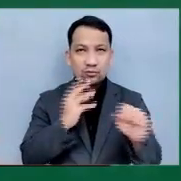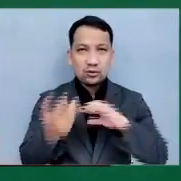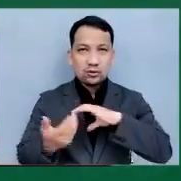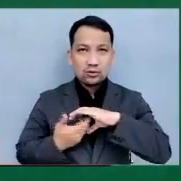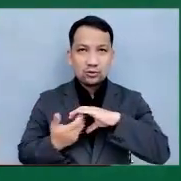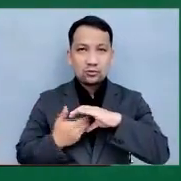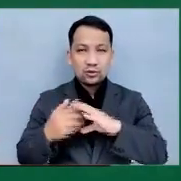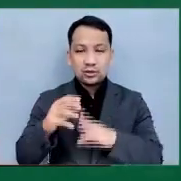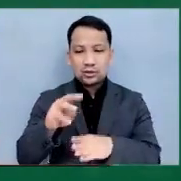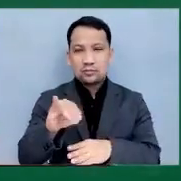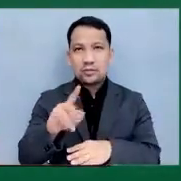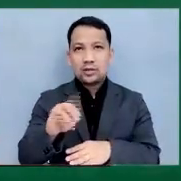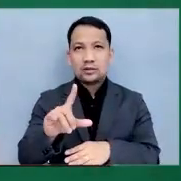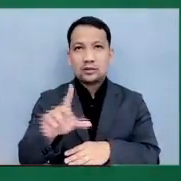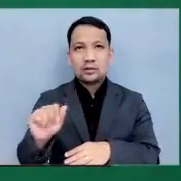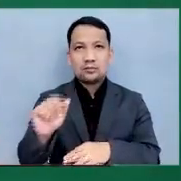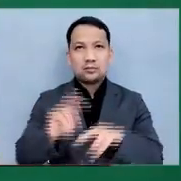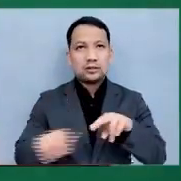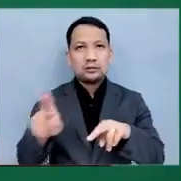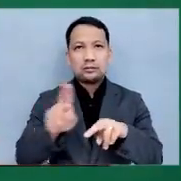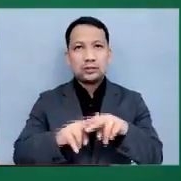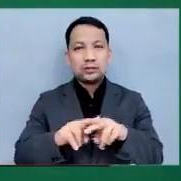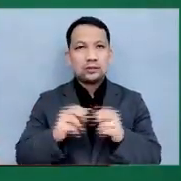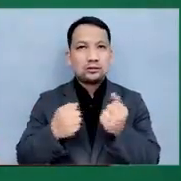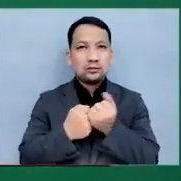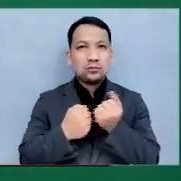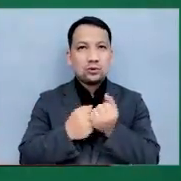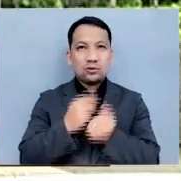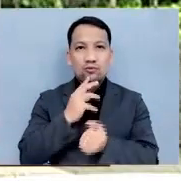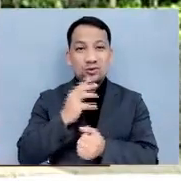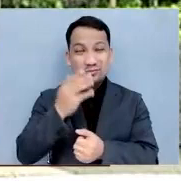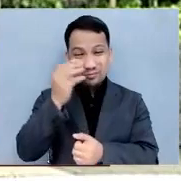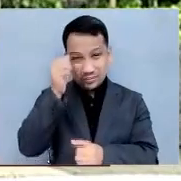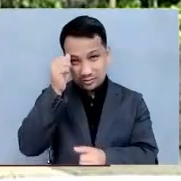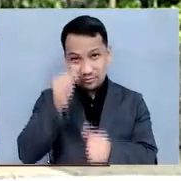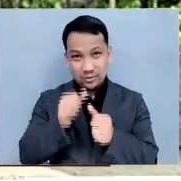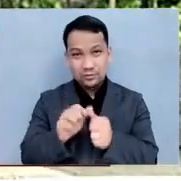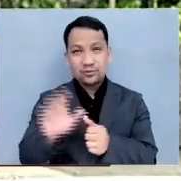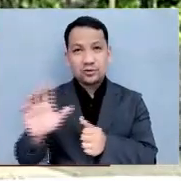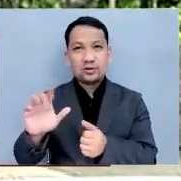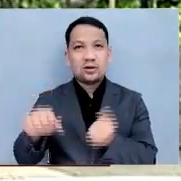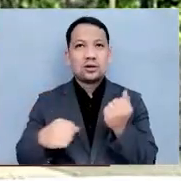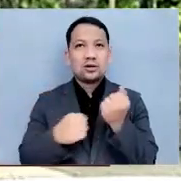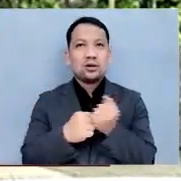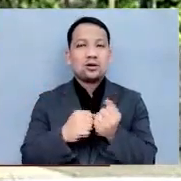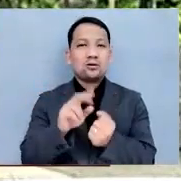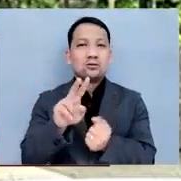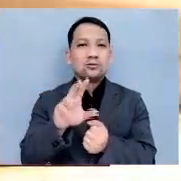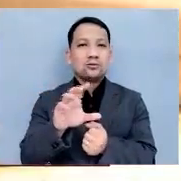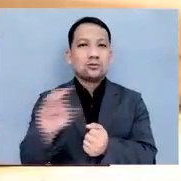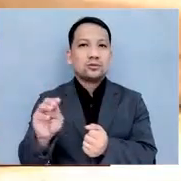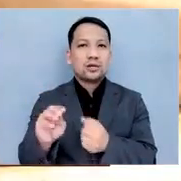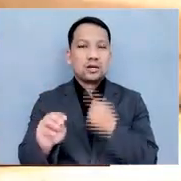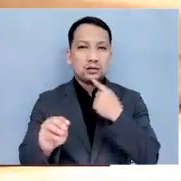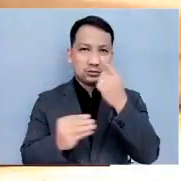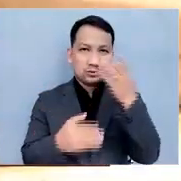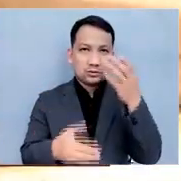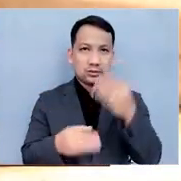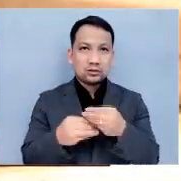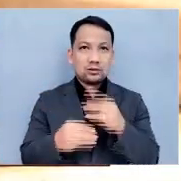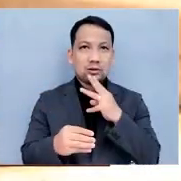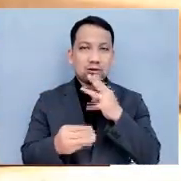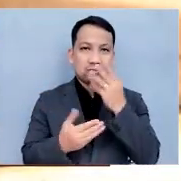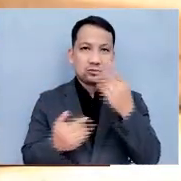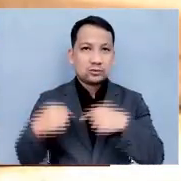Maynilad kung hindi madaragdagan ang supply. Matatanda ang sa kanila lang naman inilaan ang 2 cubic meters per second na dagdag alokasyon